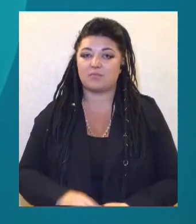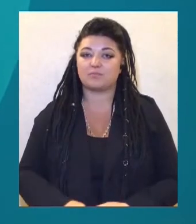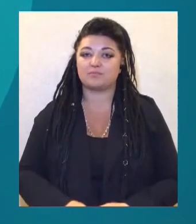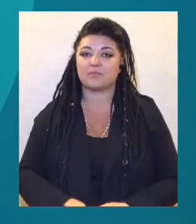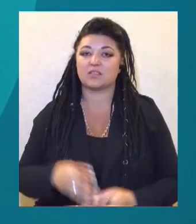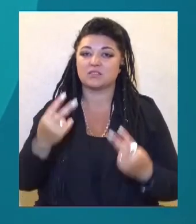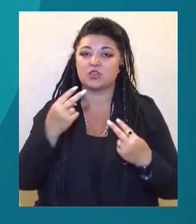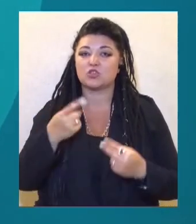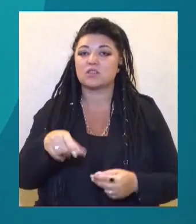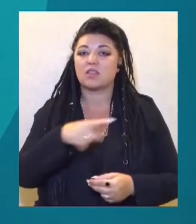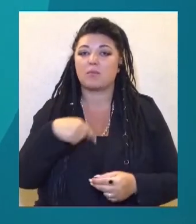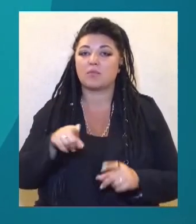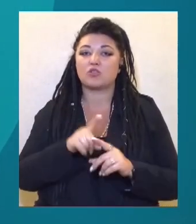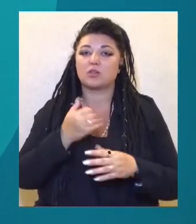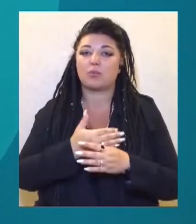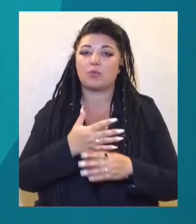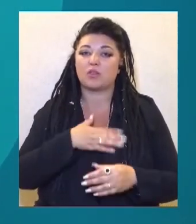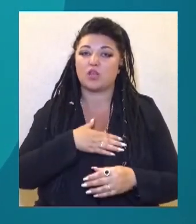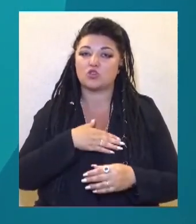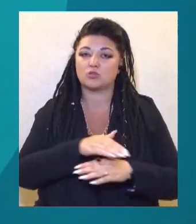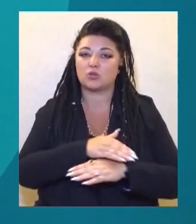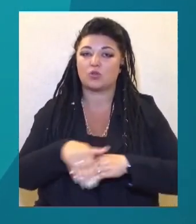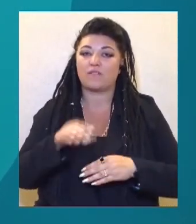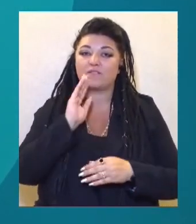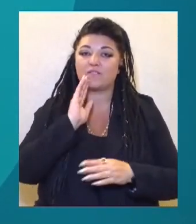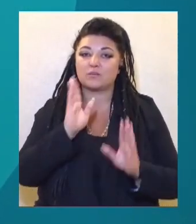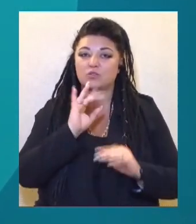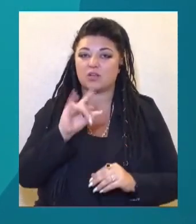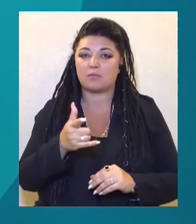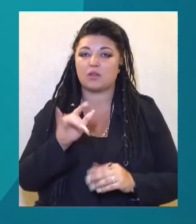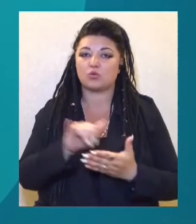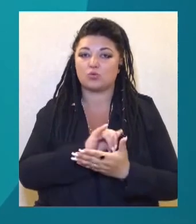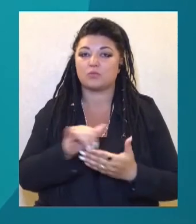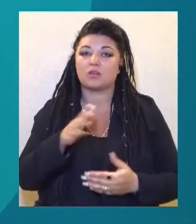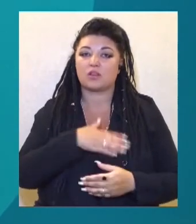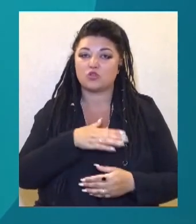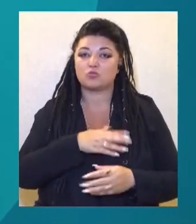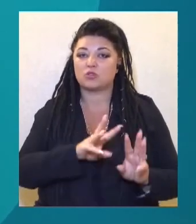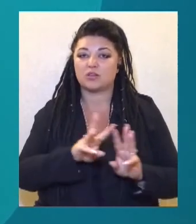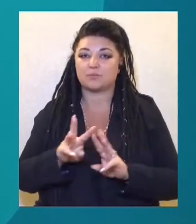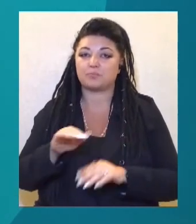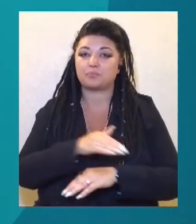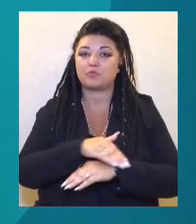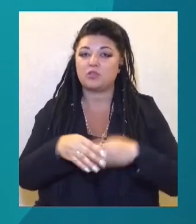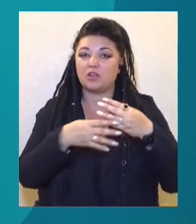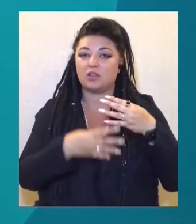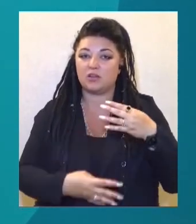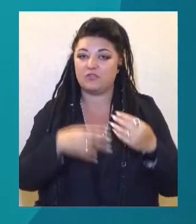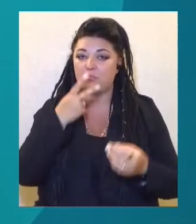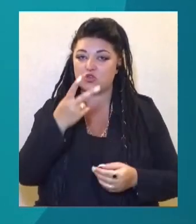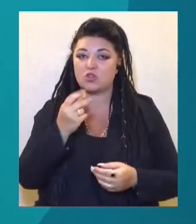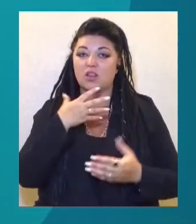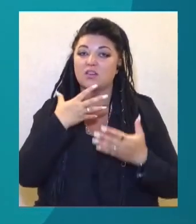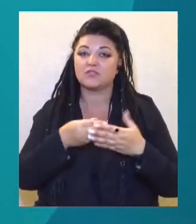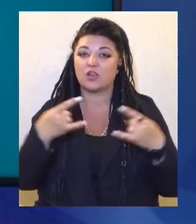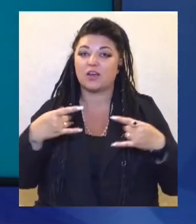за нами також за допомогою наших сторінок на Фейсбуці, в Інстаграмі, на Ютуб та на нашому сайті. Посилання на них ви бачите